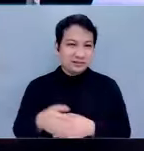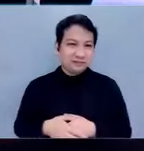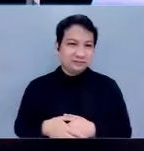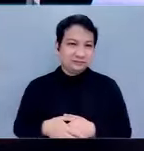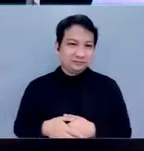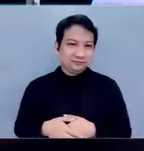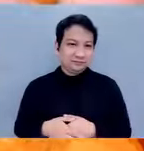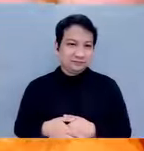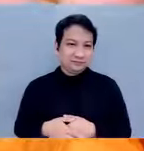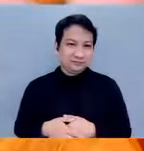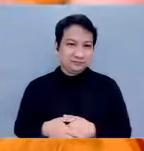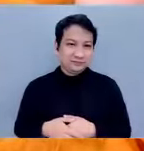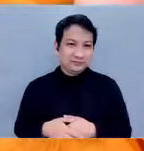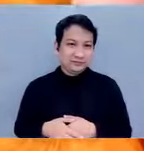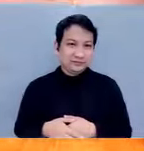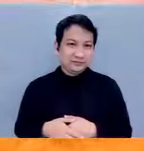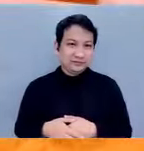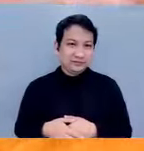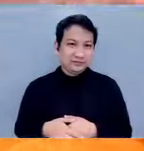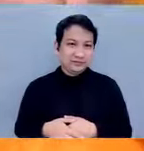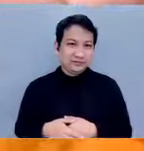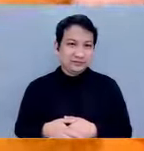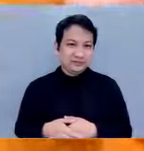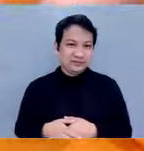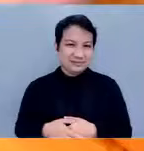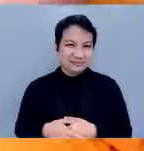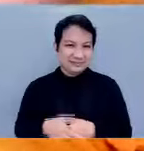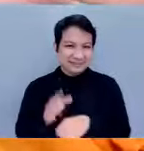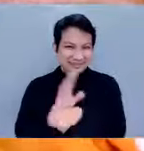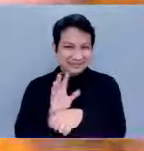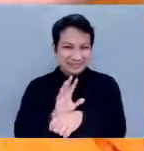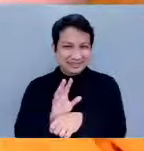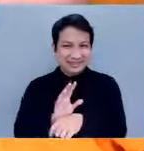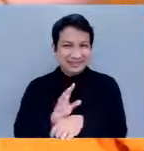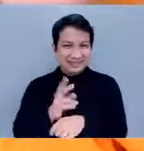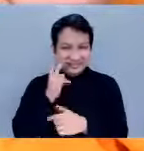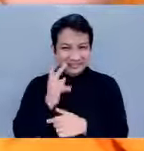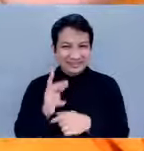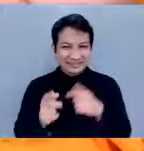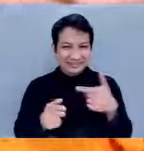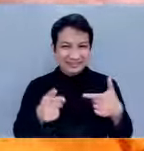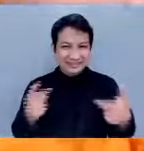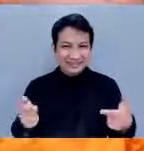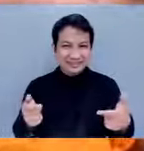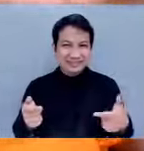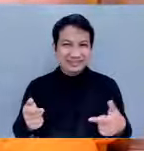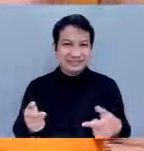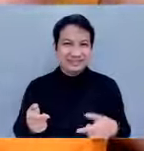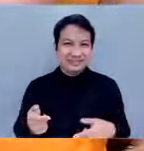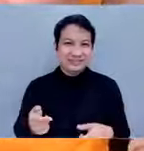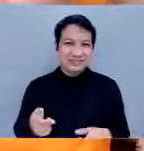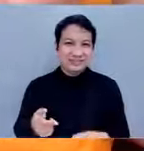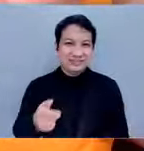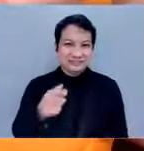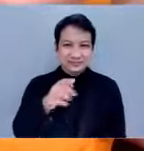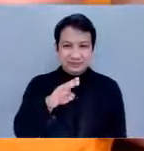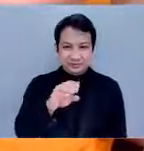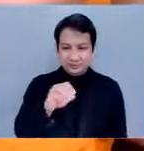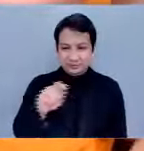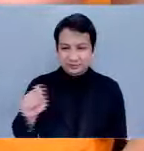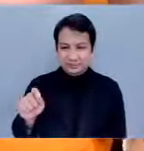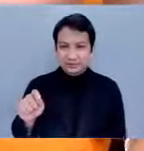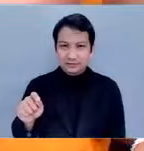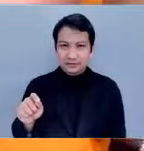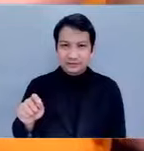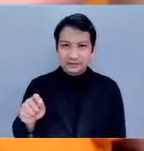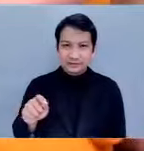Ako magsasabi kasi pinanood ko eh. Ayun! At si Tita Boots doon! Tita Boots! Doon yung mga ano niya, suot-suot niya. Diba? Siya yung